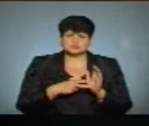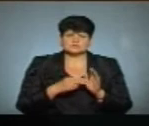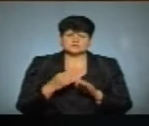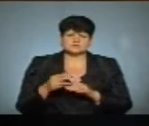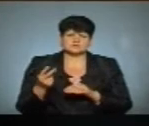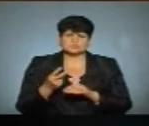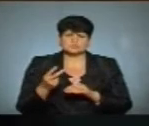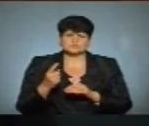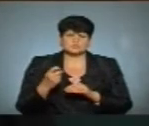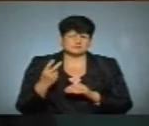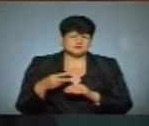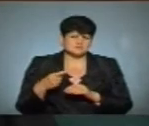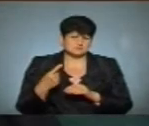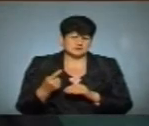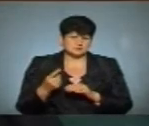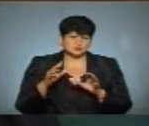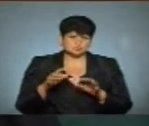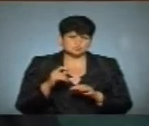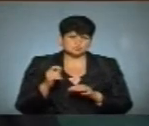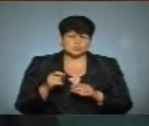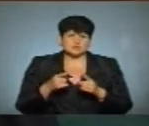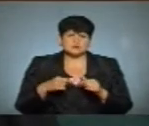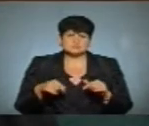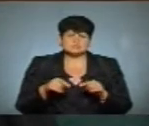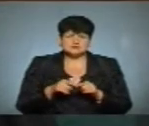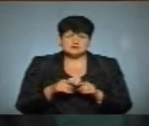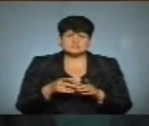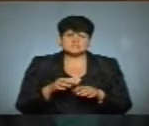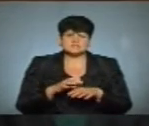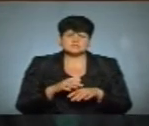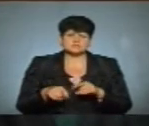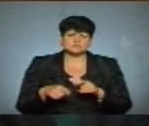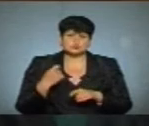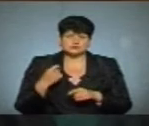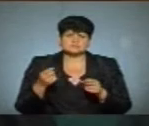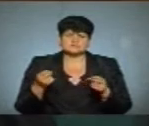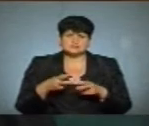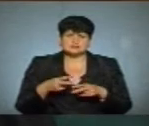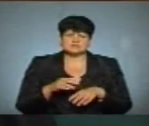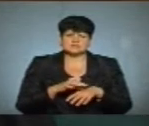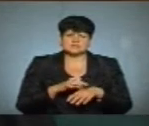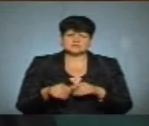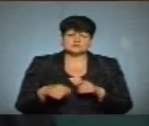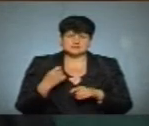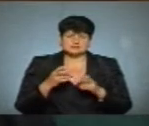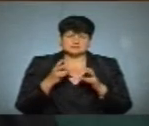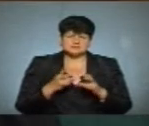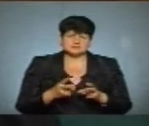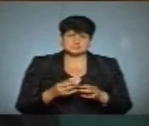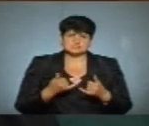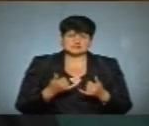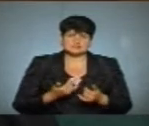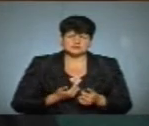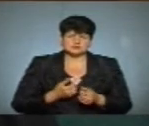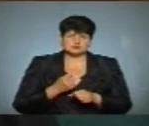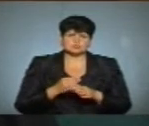2 статті 121 Кримінального кодексу України. Організація умисного тяжкого тілесного ушкодження, тобто умисного тілесного ушкодження небезпечного для життя в момент заподіяння, вчинив